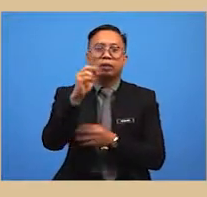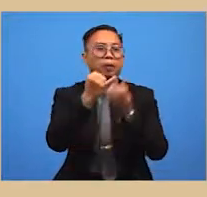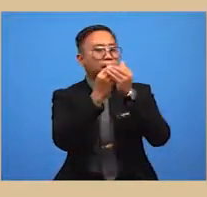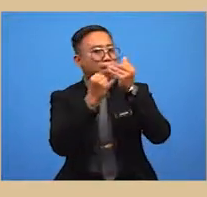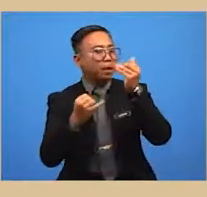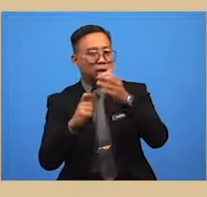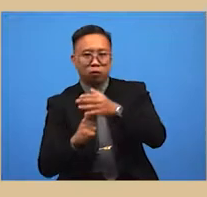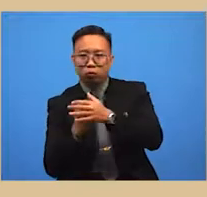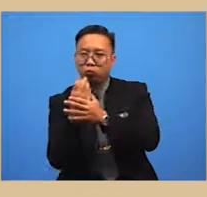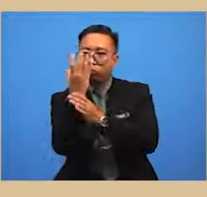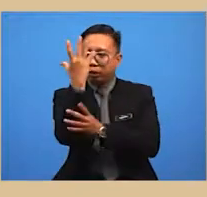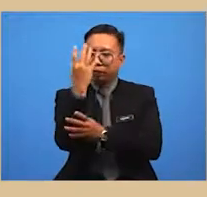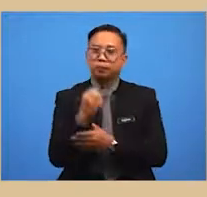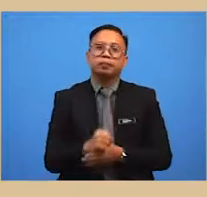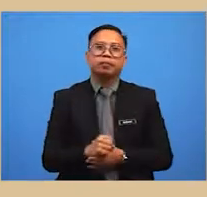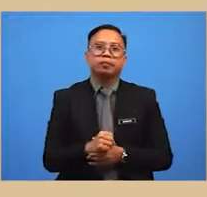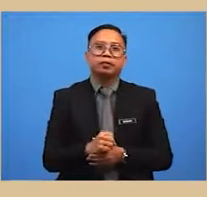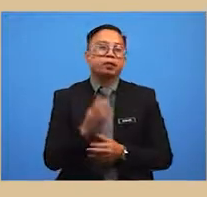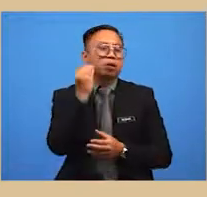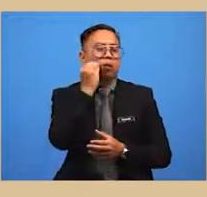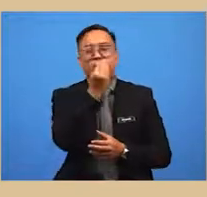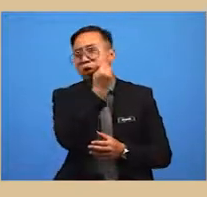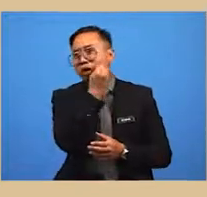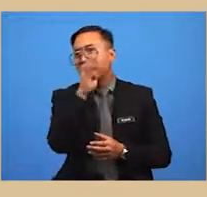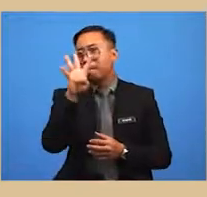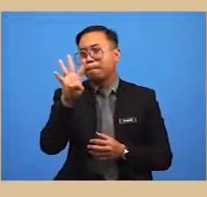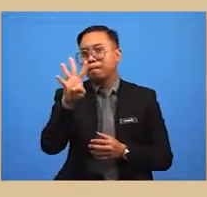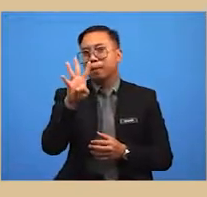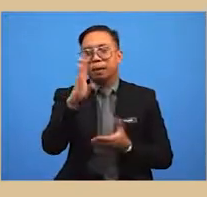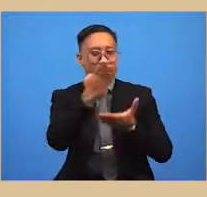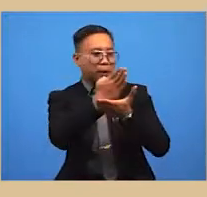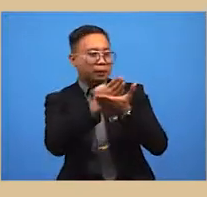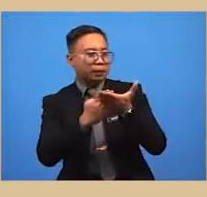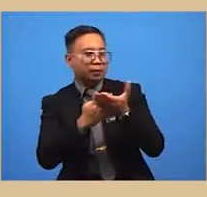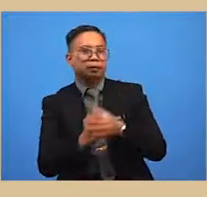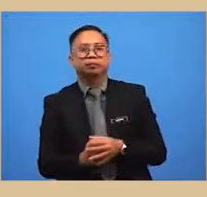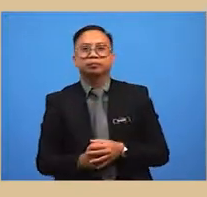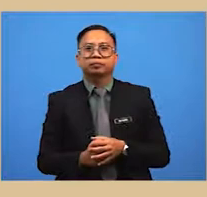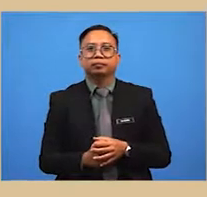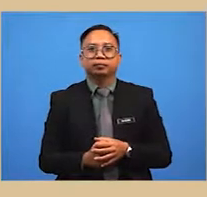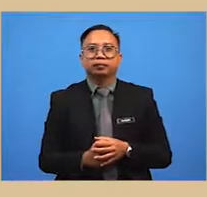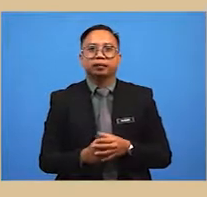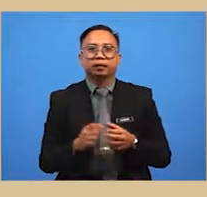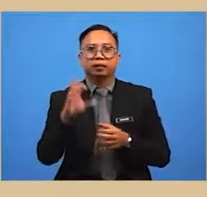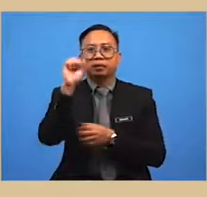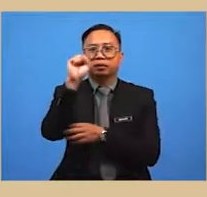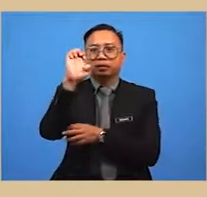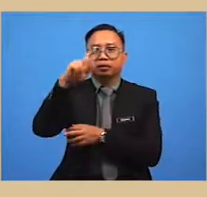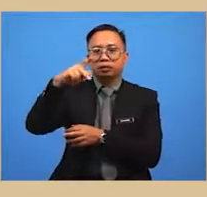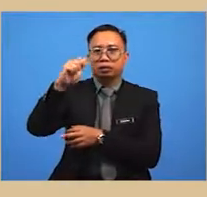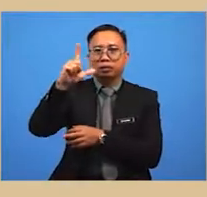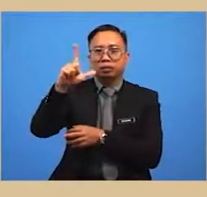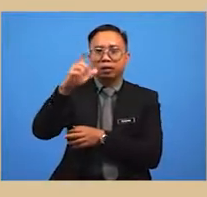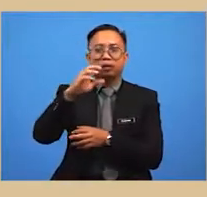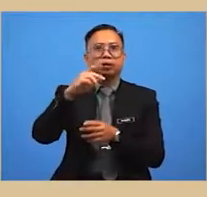tumbuhan. Bunga mempunyai empat bahagian, iaitu sepal,